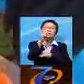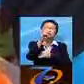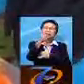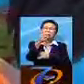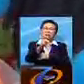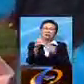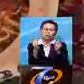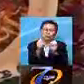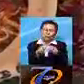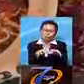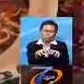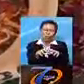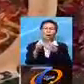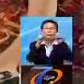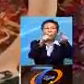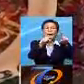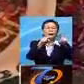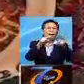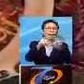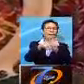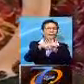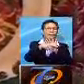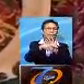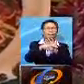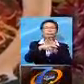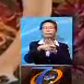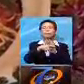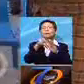beku. Beliau menghadiri program pertandingan memasak bubur Ashura